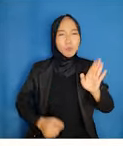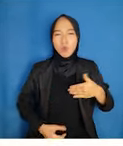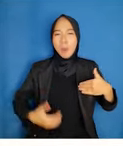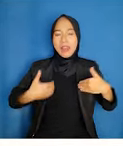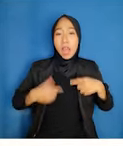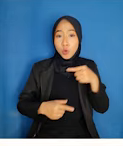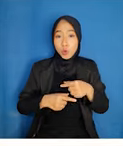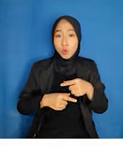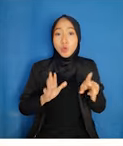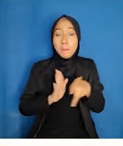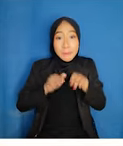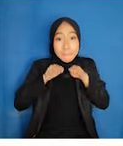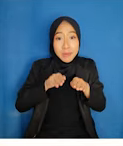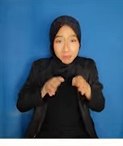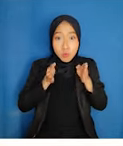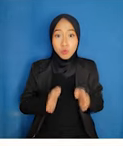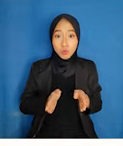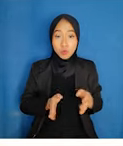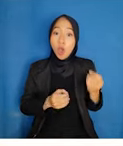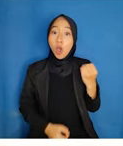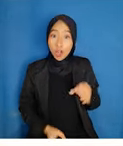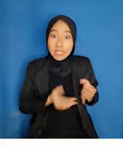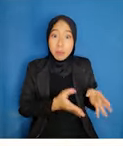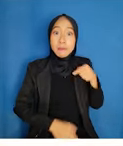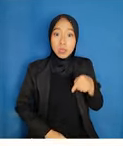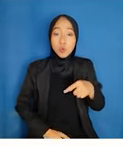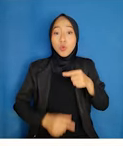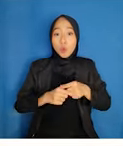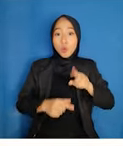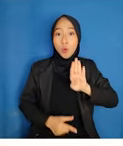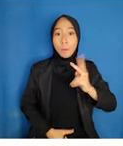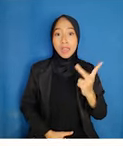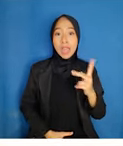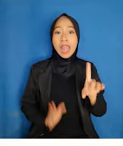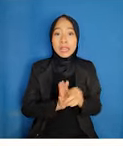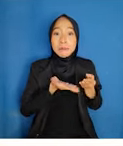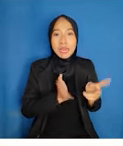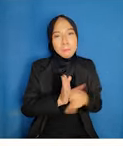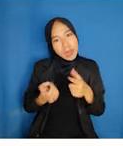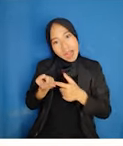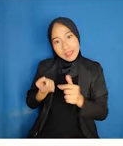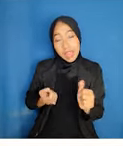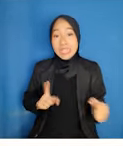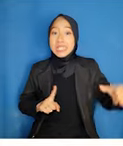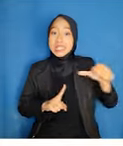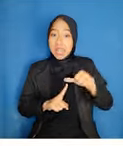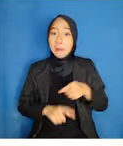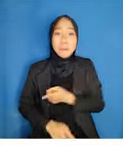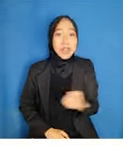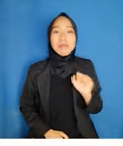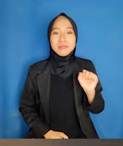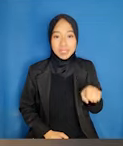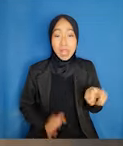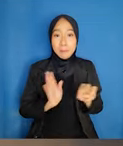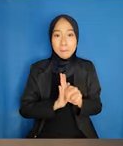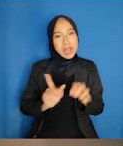maka guru-guru BK diberikan pelatihan, diberikan pembinaan, sehingga mereka mampu memberikan pelayanan, melakukan